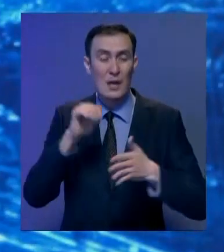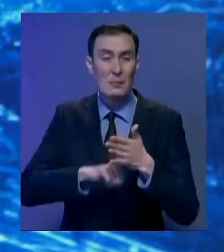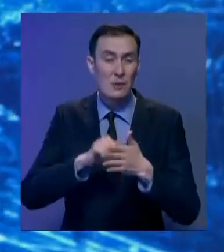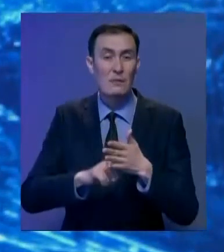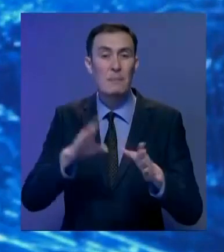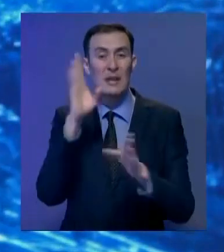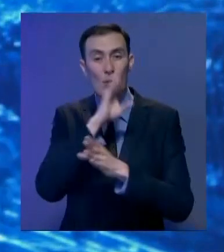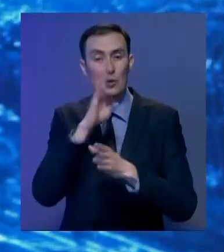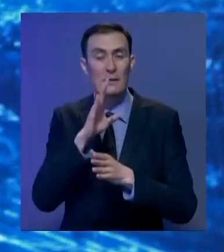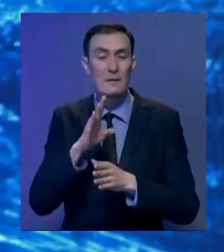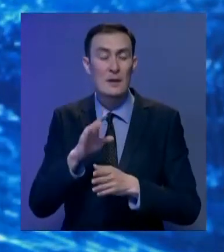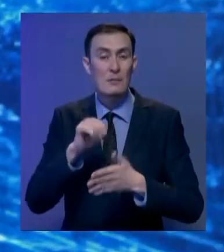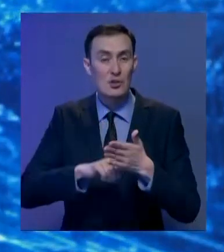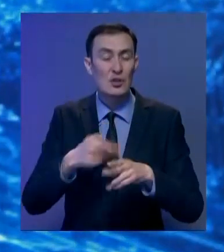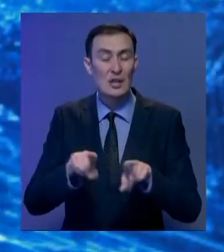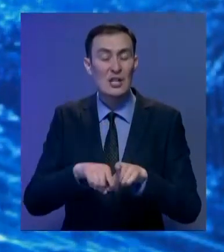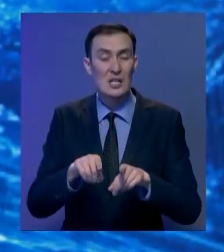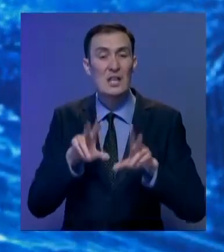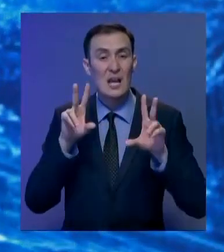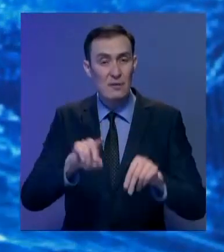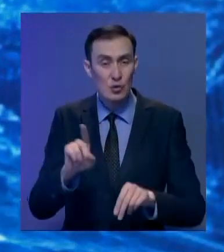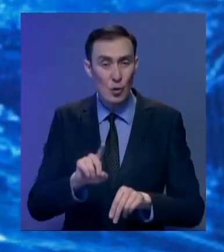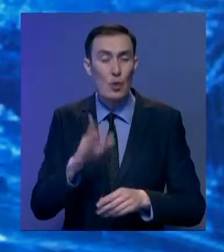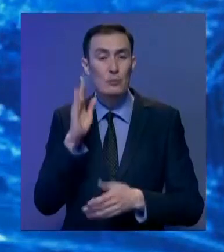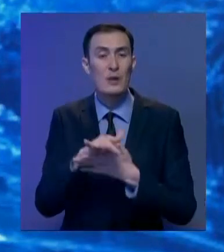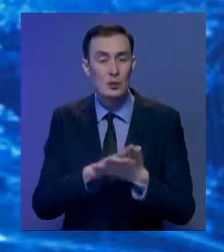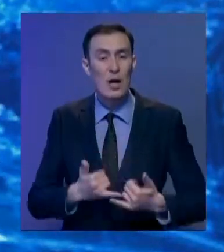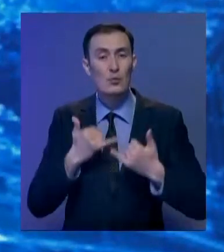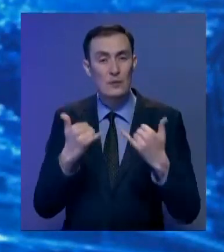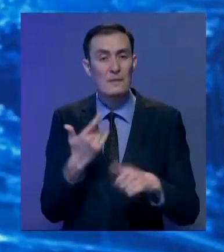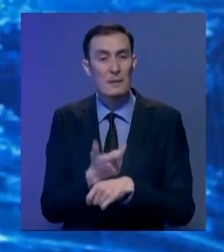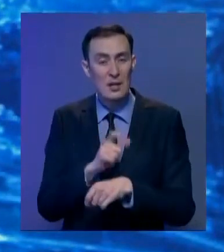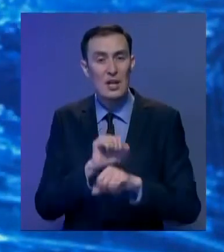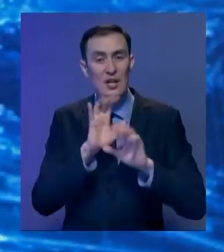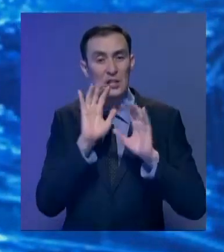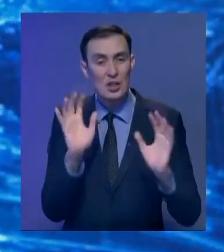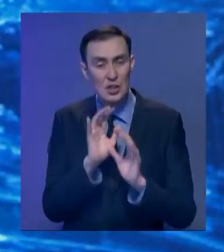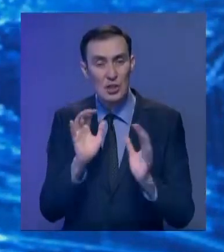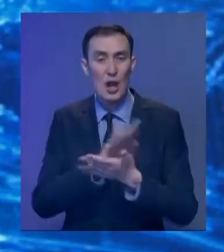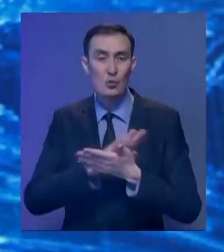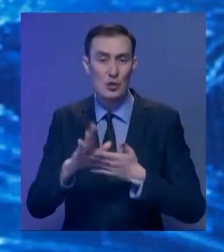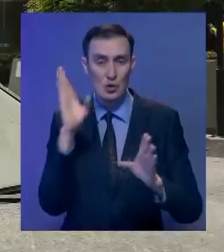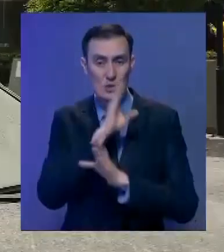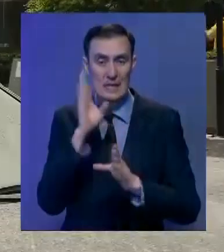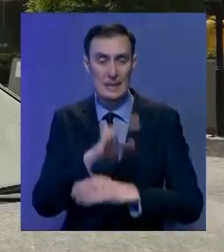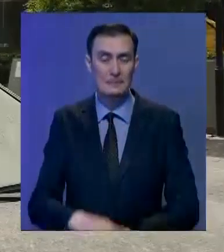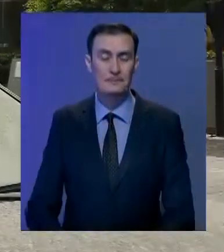основном природными факторами. Они также заверили, что продолжат уделять особое внимание защите окружающей среды.